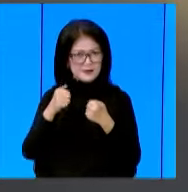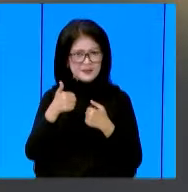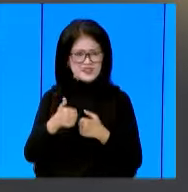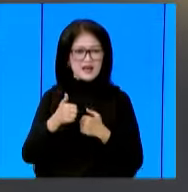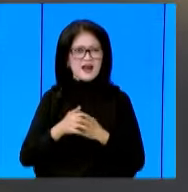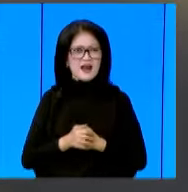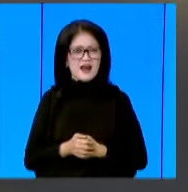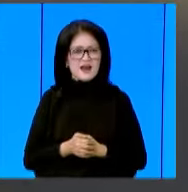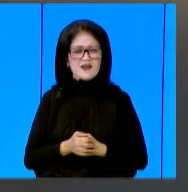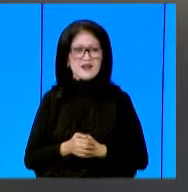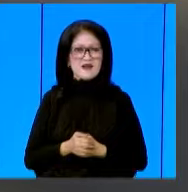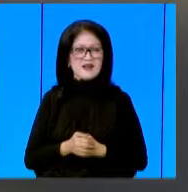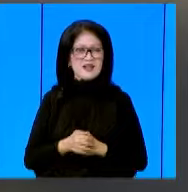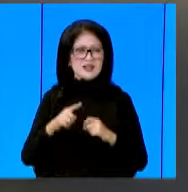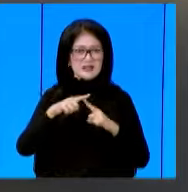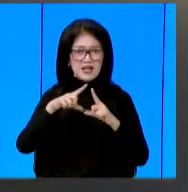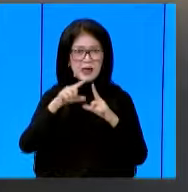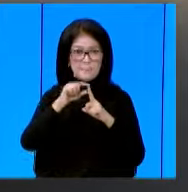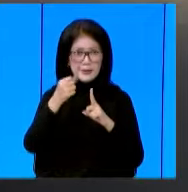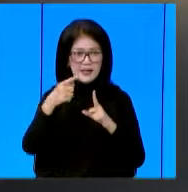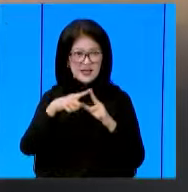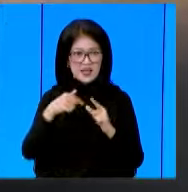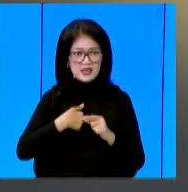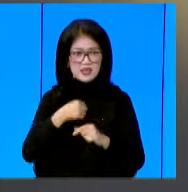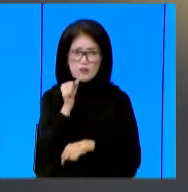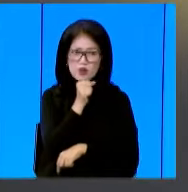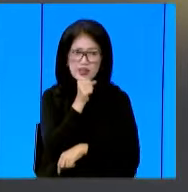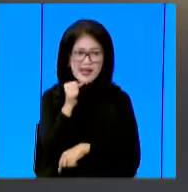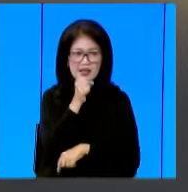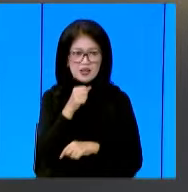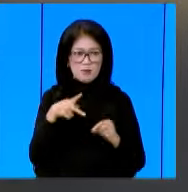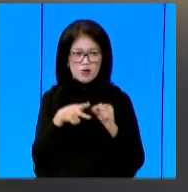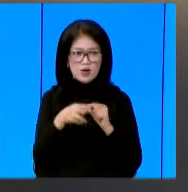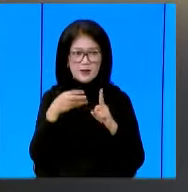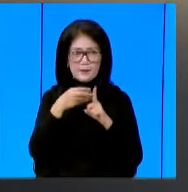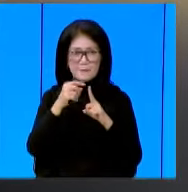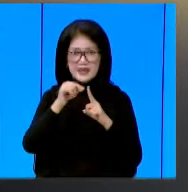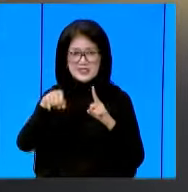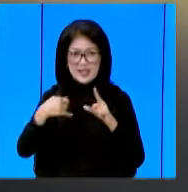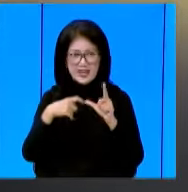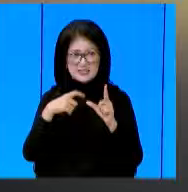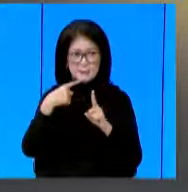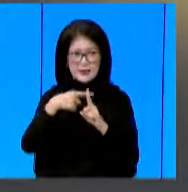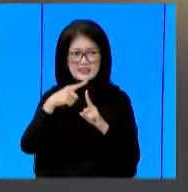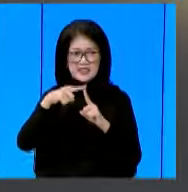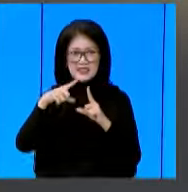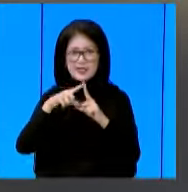ya. 1% potongan BPJS dan JP, 2% potongan